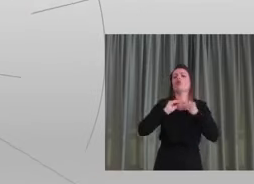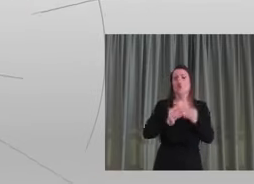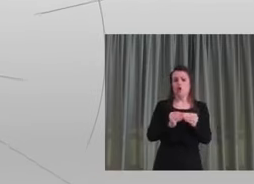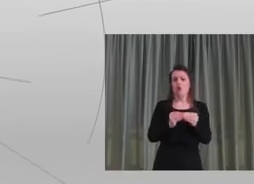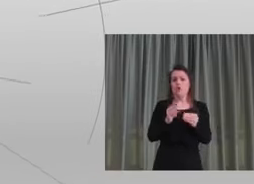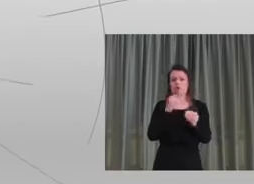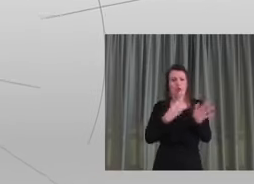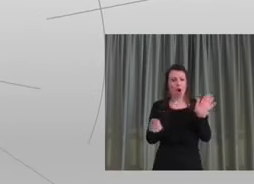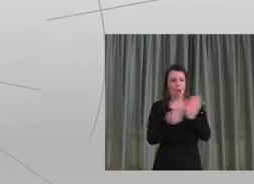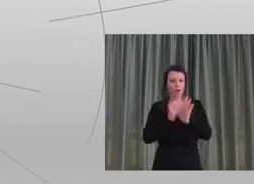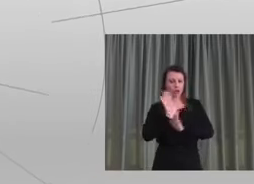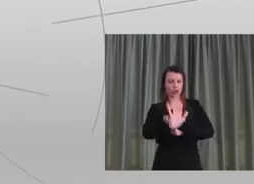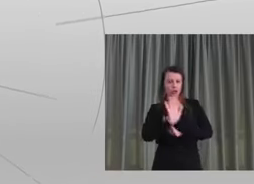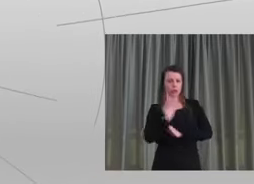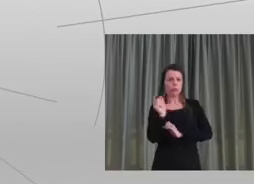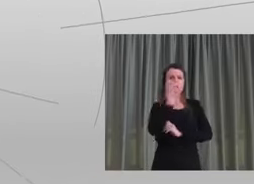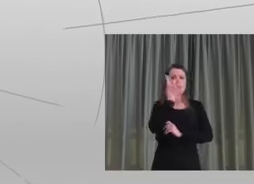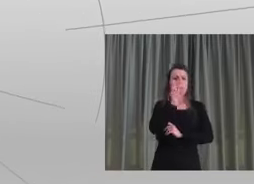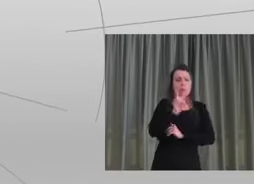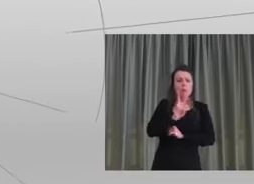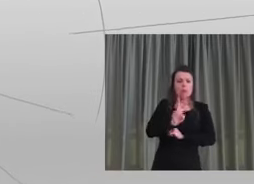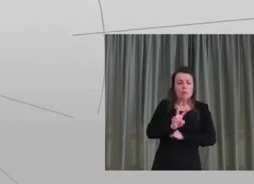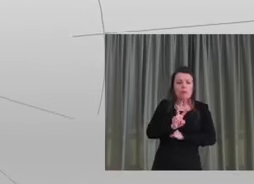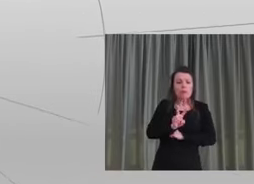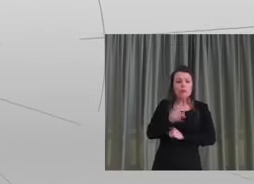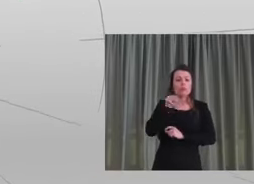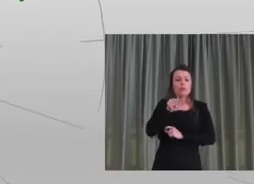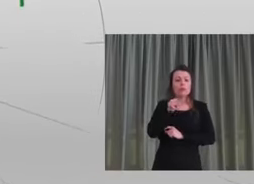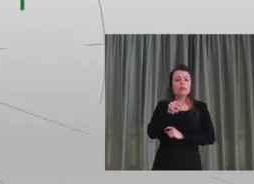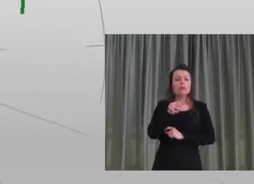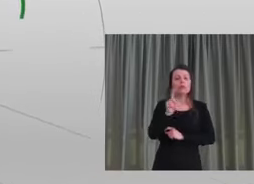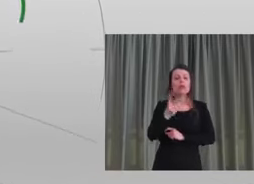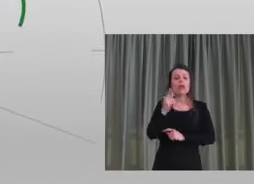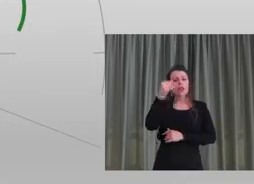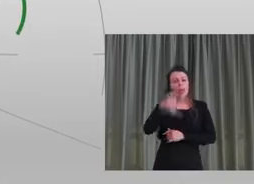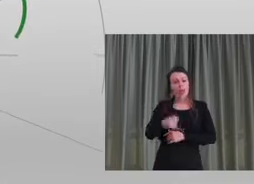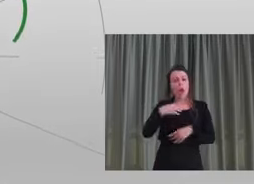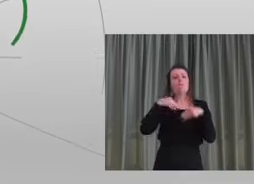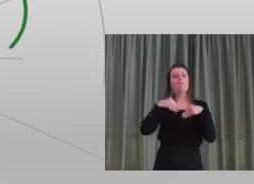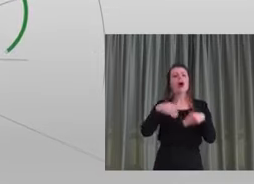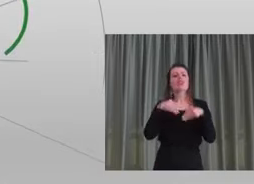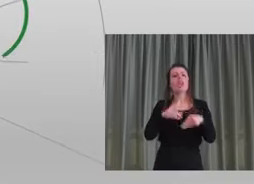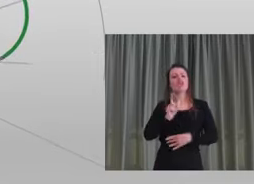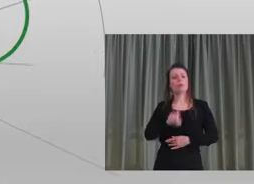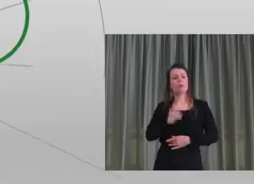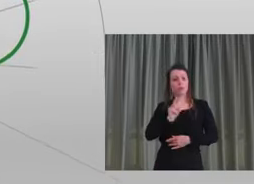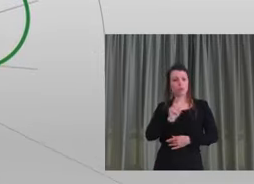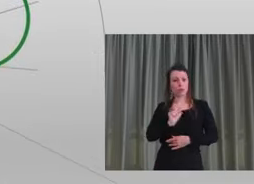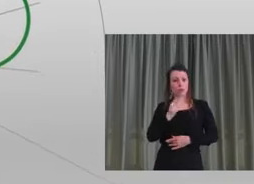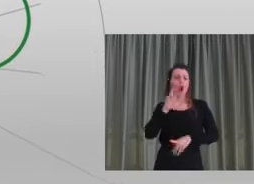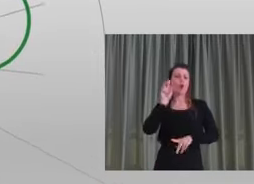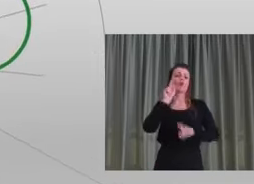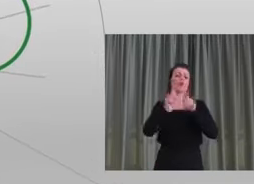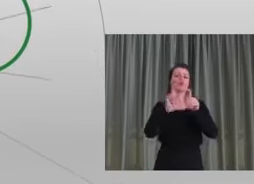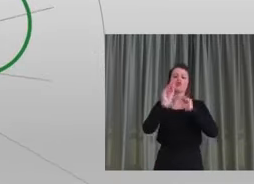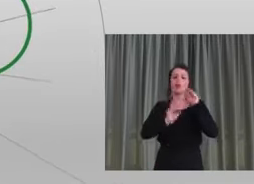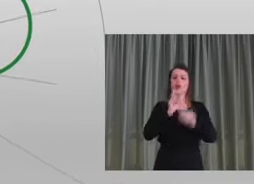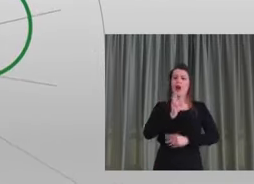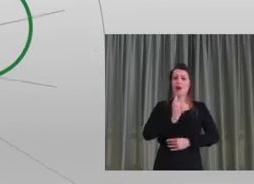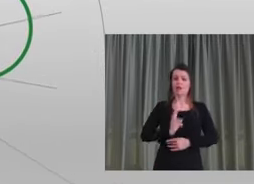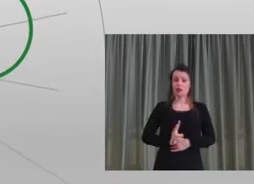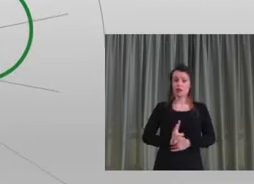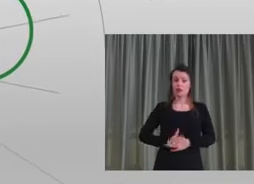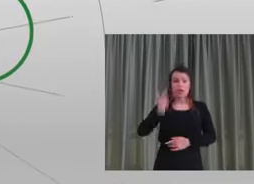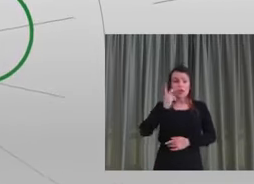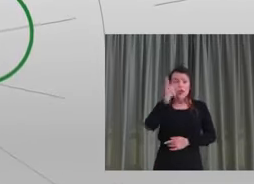potete leggerla e a questo punto potete partecipare come vedete partecipo al questionario vedete che si inserisce